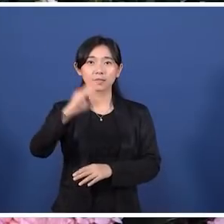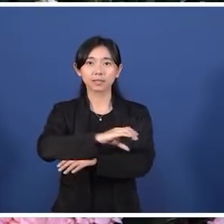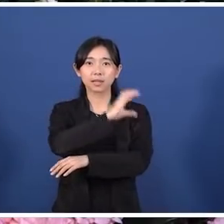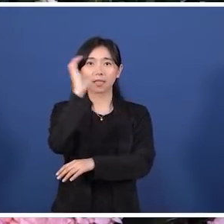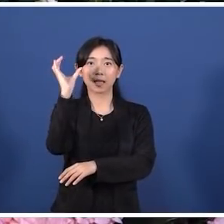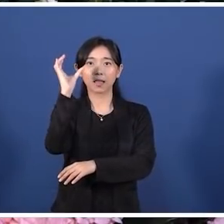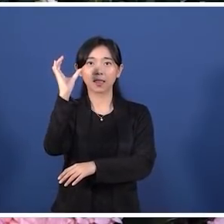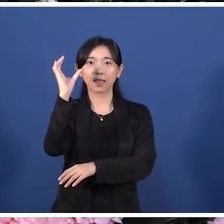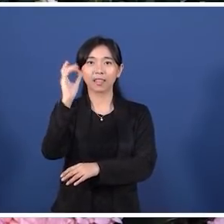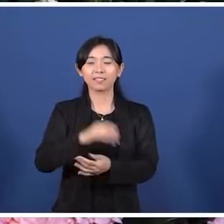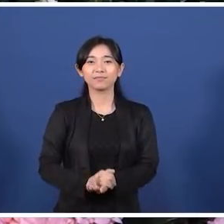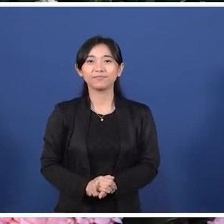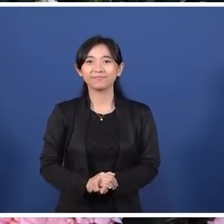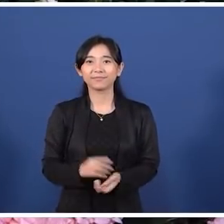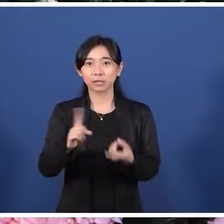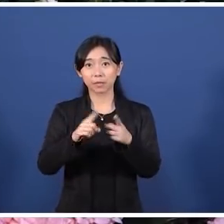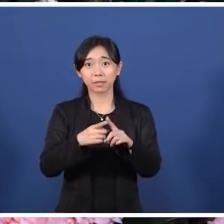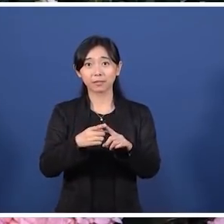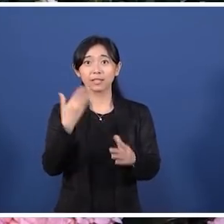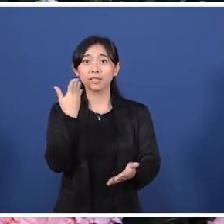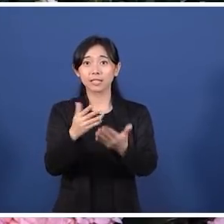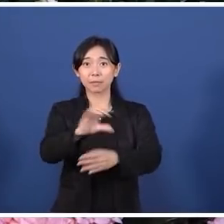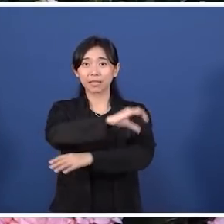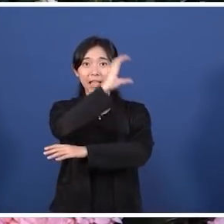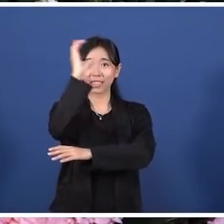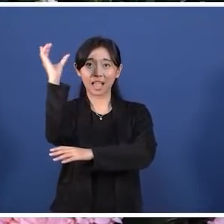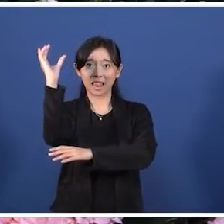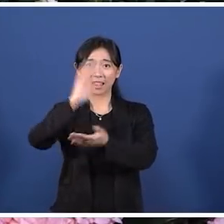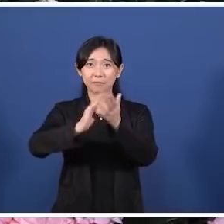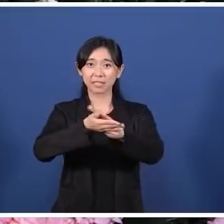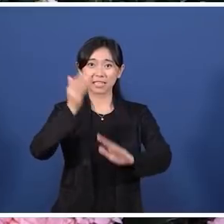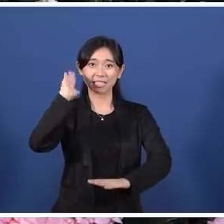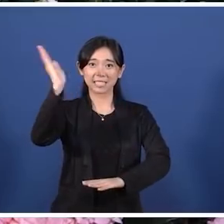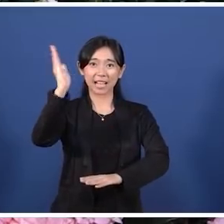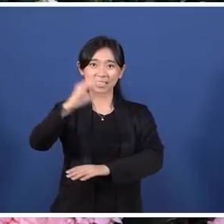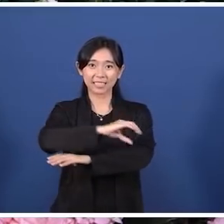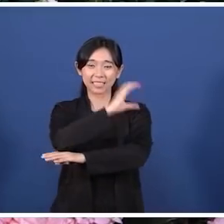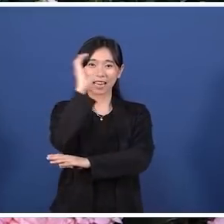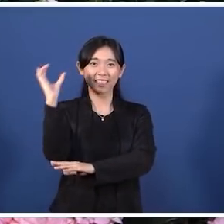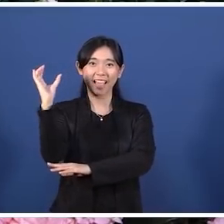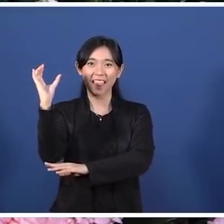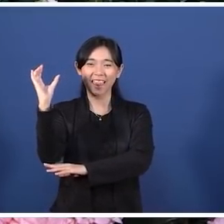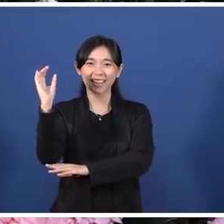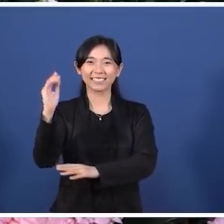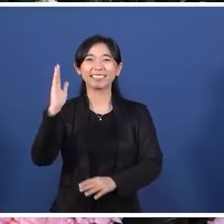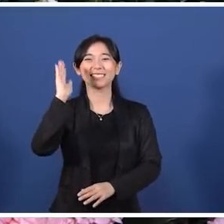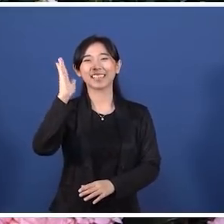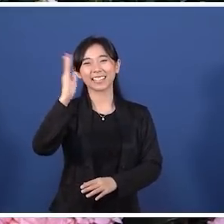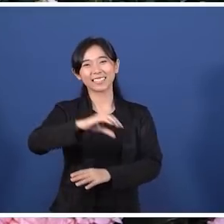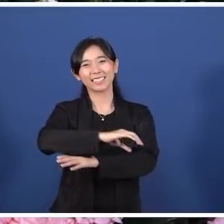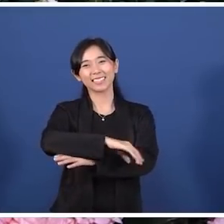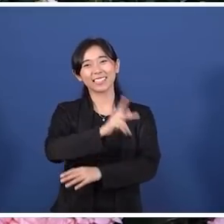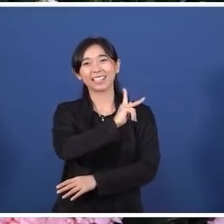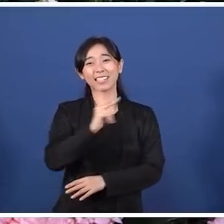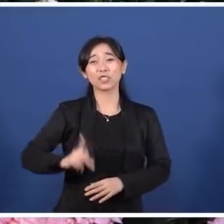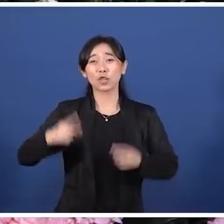sesungguhnya. Saudara-saudara, selamat Natal, selamat menjadi saksi dari Natal itu, saksi dari Kristus memberitakan